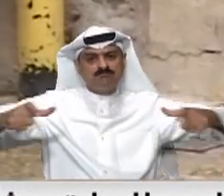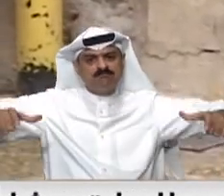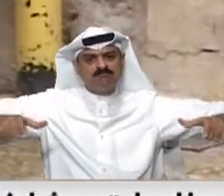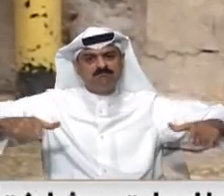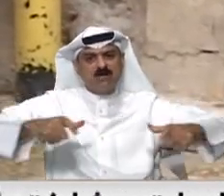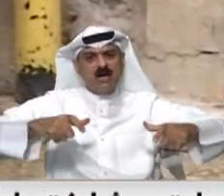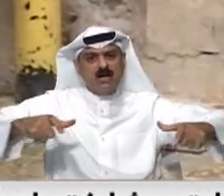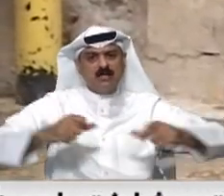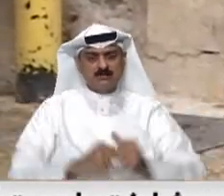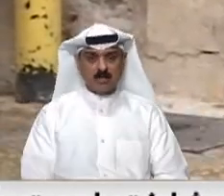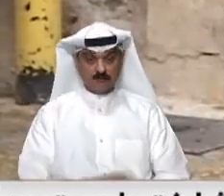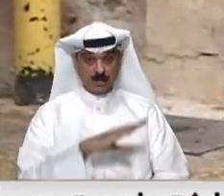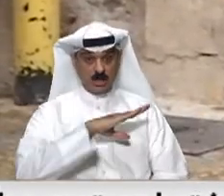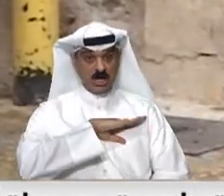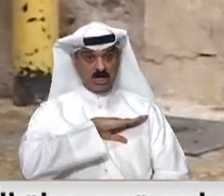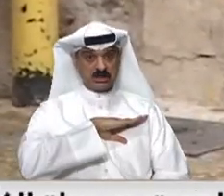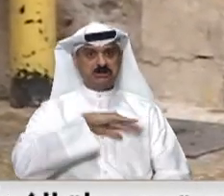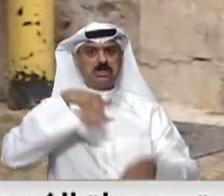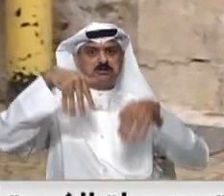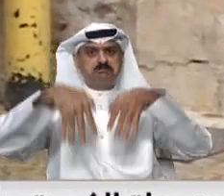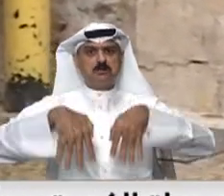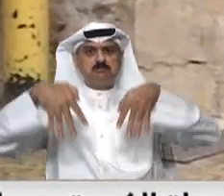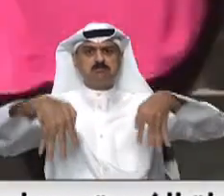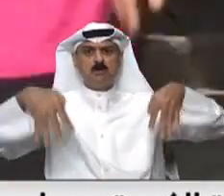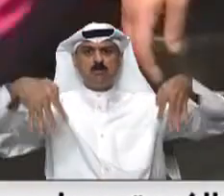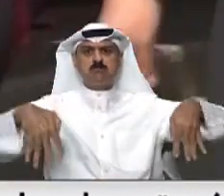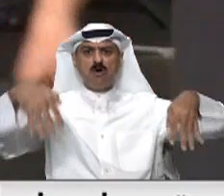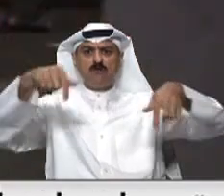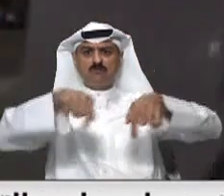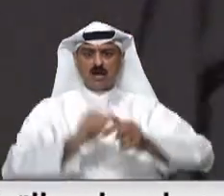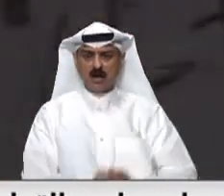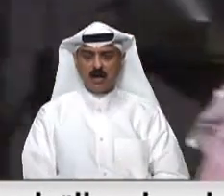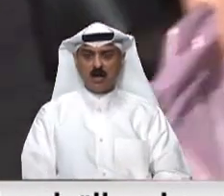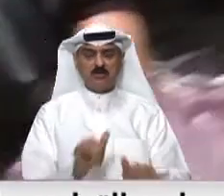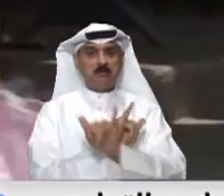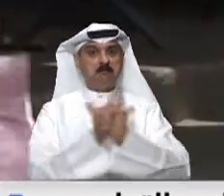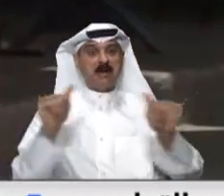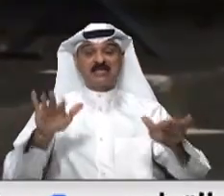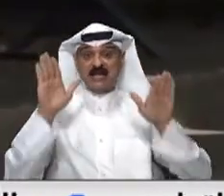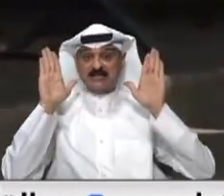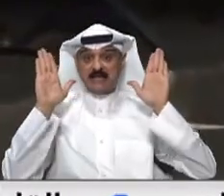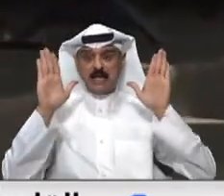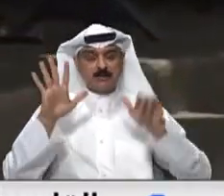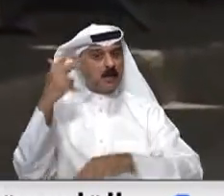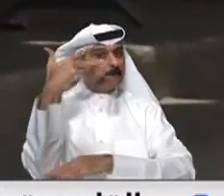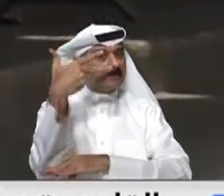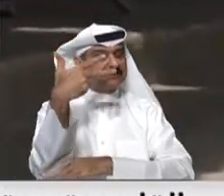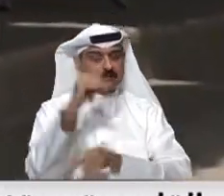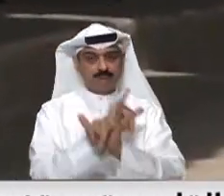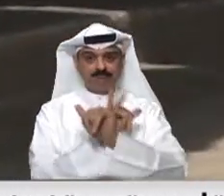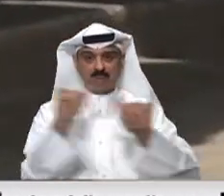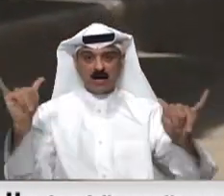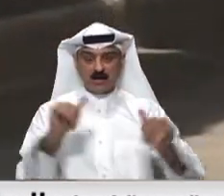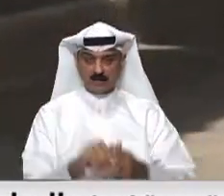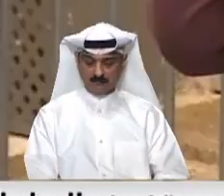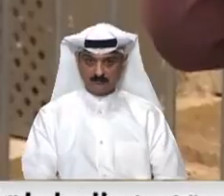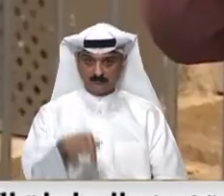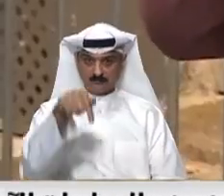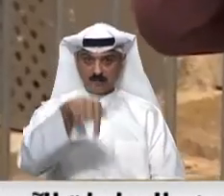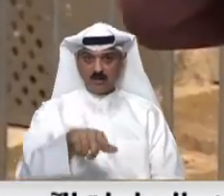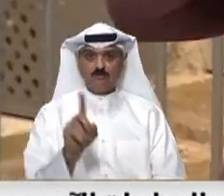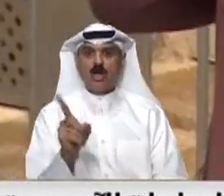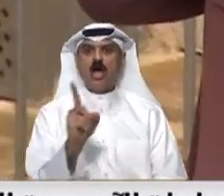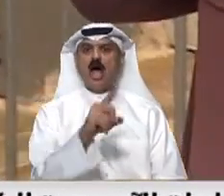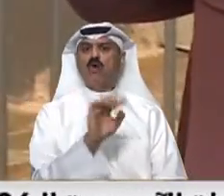وتمنع الدخول للصلاة في رحاب المسجد الأقصى إلا للبعض القليل، مع استمرارها بإصدار اختارات الإبعاد